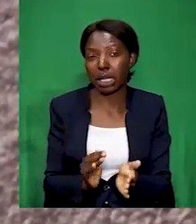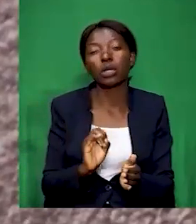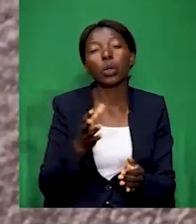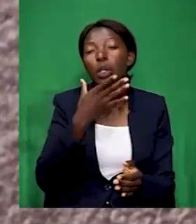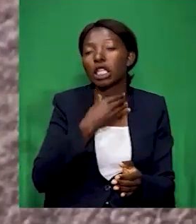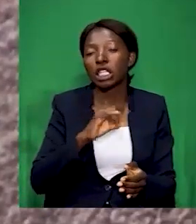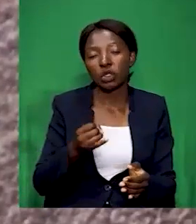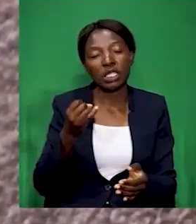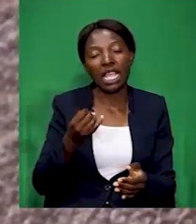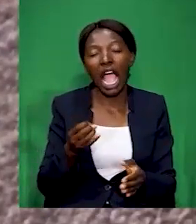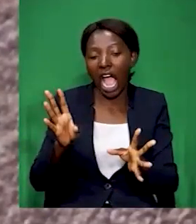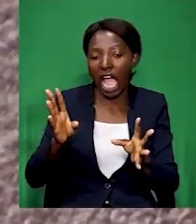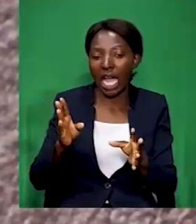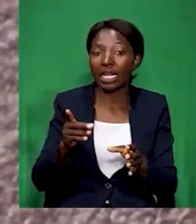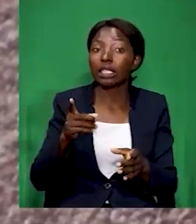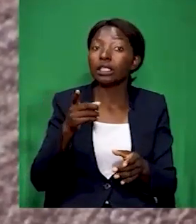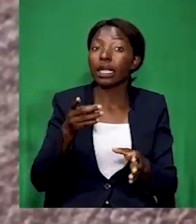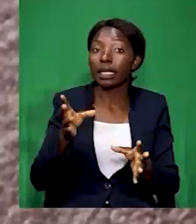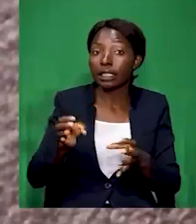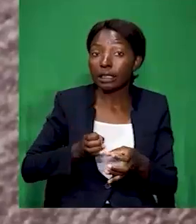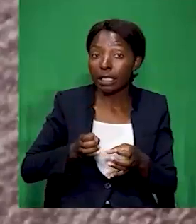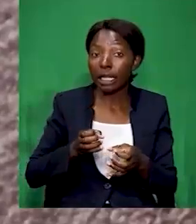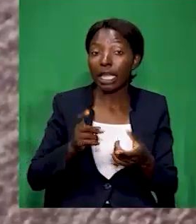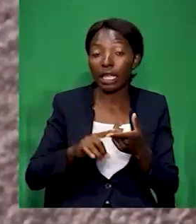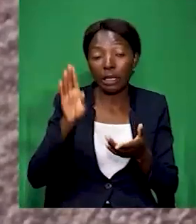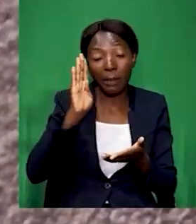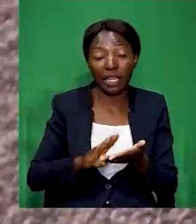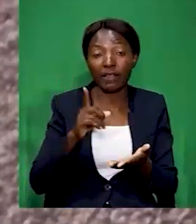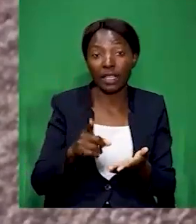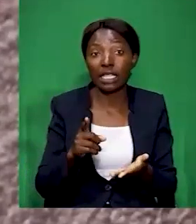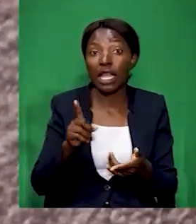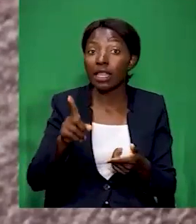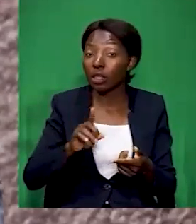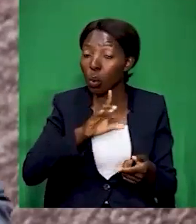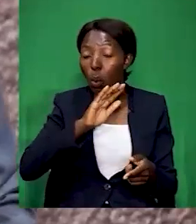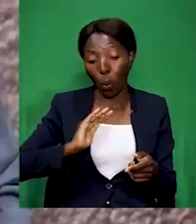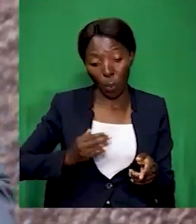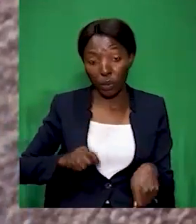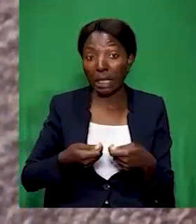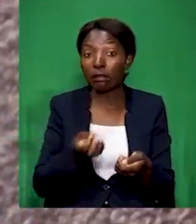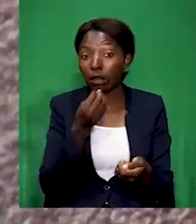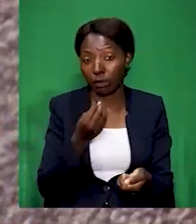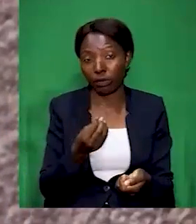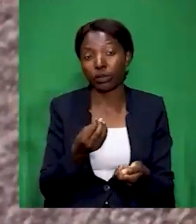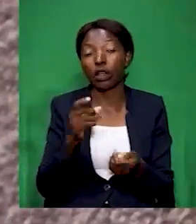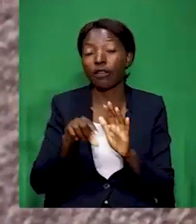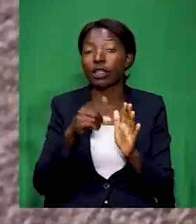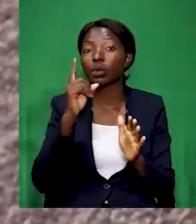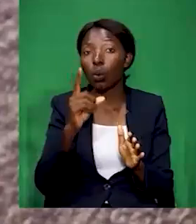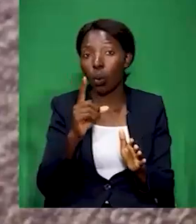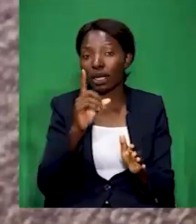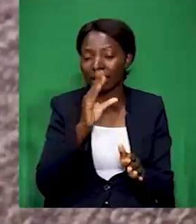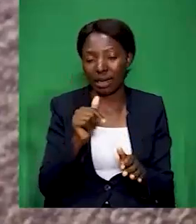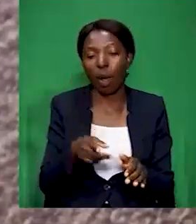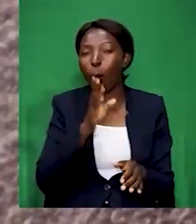iyi ndobva vaiita serious. Zvakadaro zvekuti chirikadzi dzaipiwa chikafu. Zvino pano vhesi yotiko pavhesi ya 1